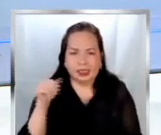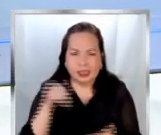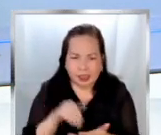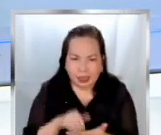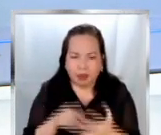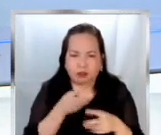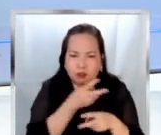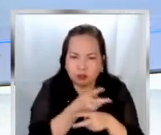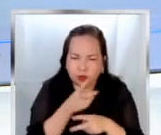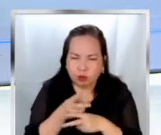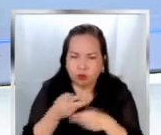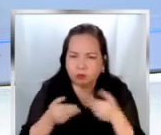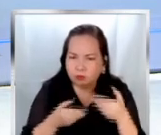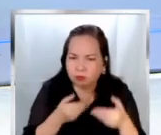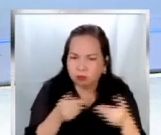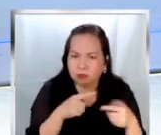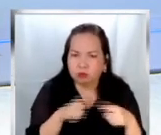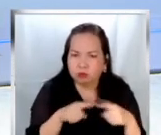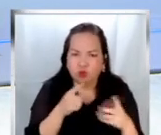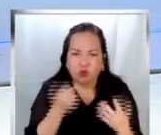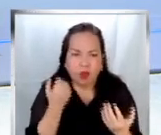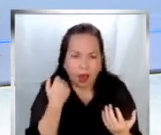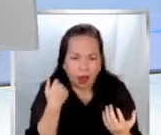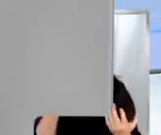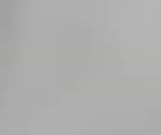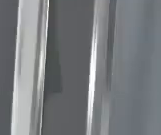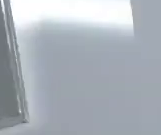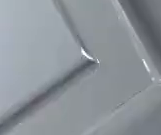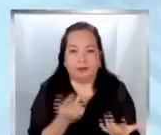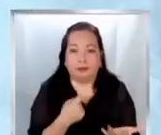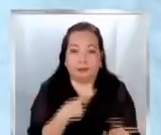mga napatay. Nakatutok si Tina Panganiban Perez.